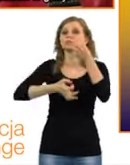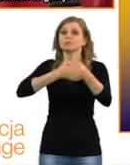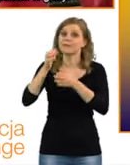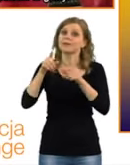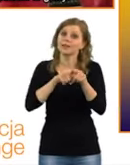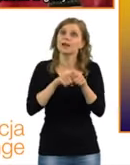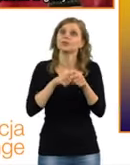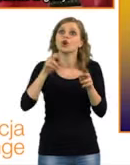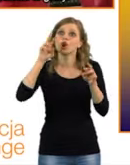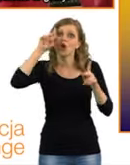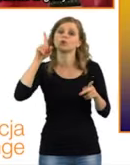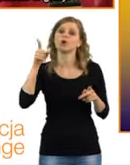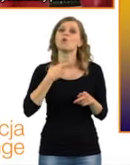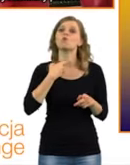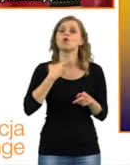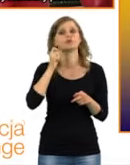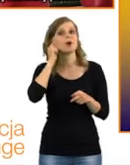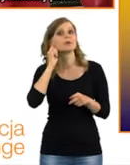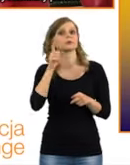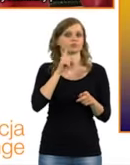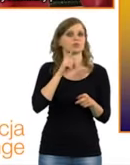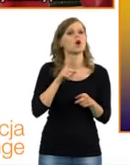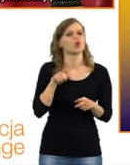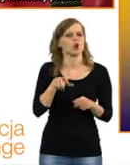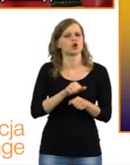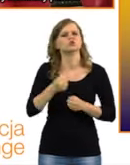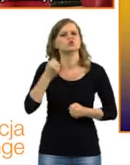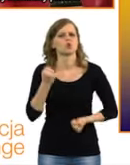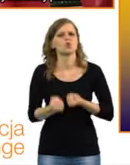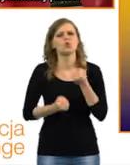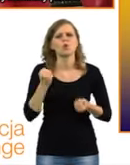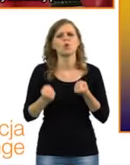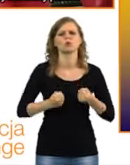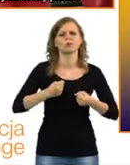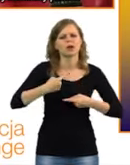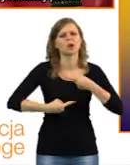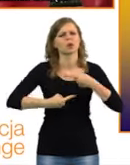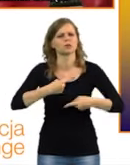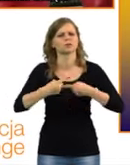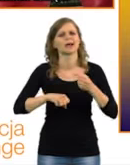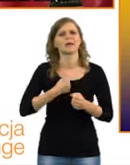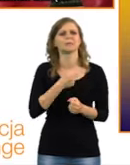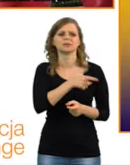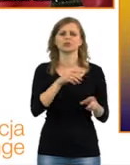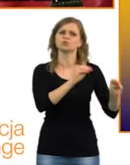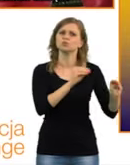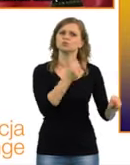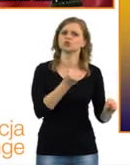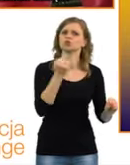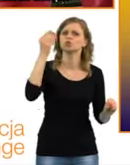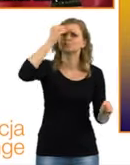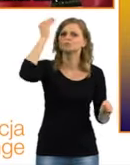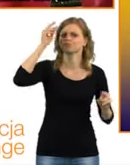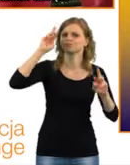ma również rozpoznać te głosy. Czyli jest to dosyć trudny, żmudny proces, aby dziecko